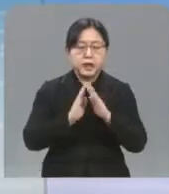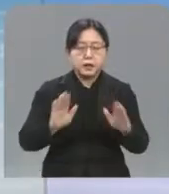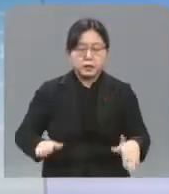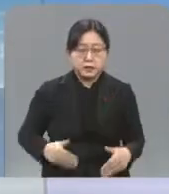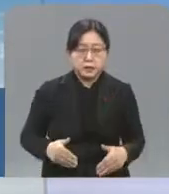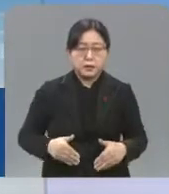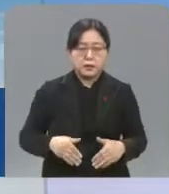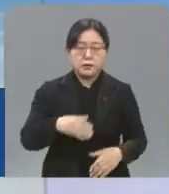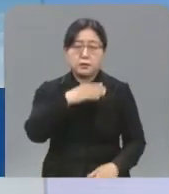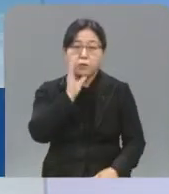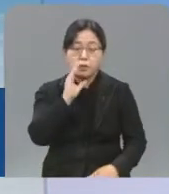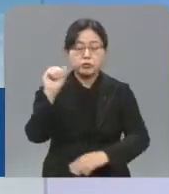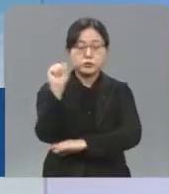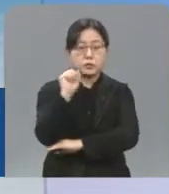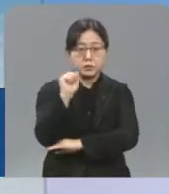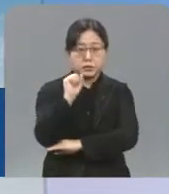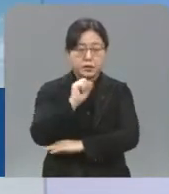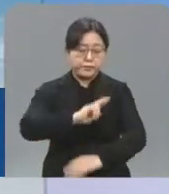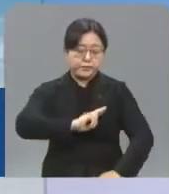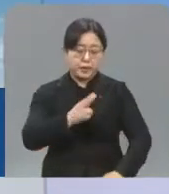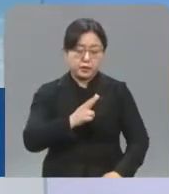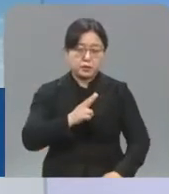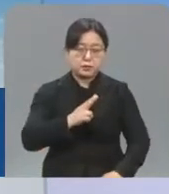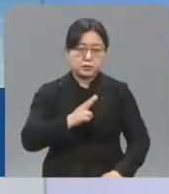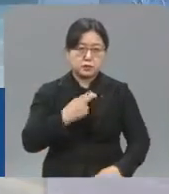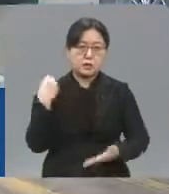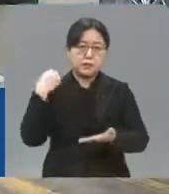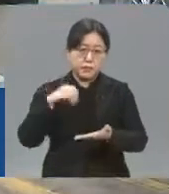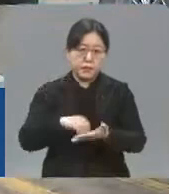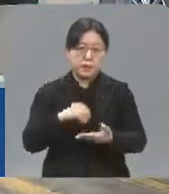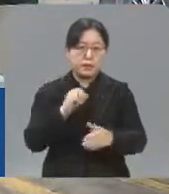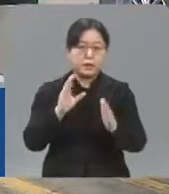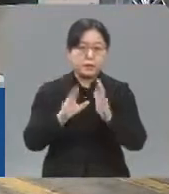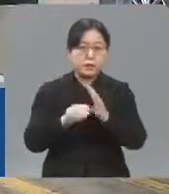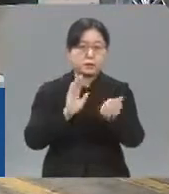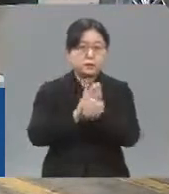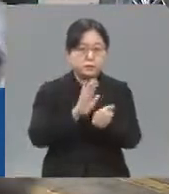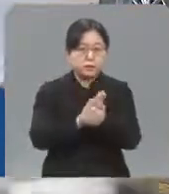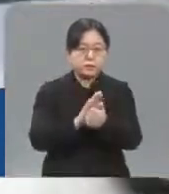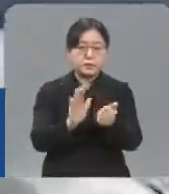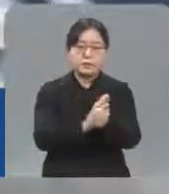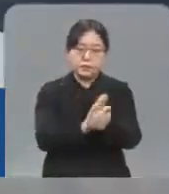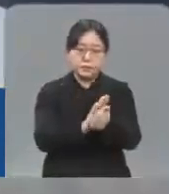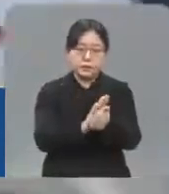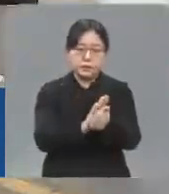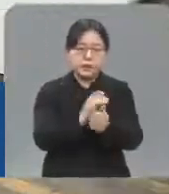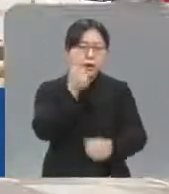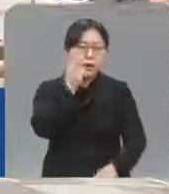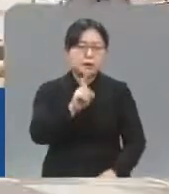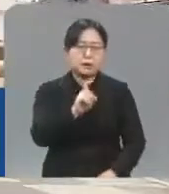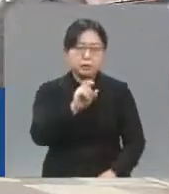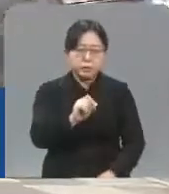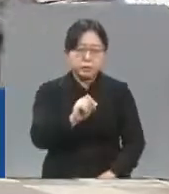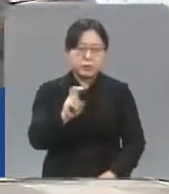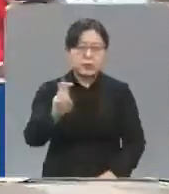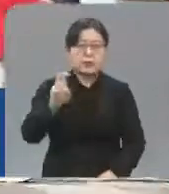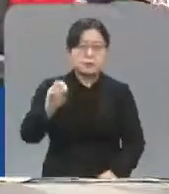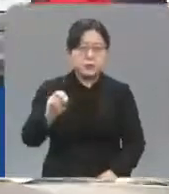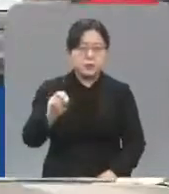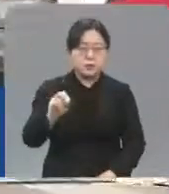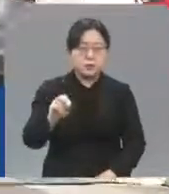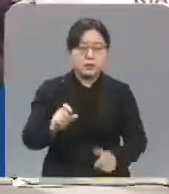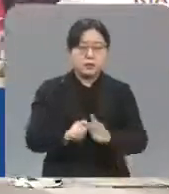전라남도가 고령 운전자의 운전 면허증을 반납할 경우에 지원하던 인센티브를 월 10만 원에서 20만